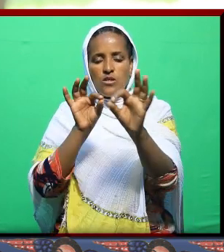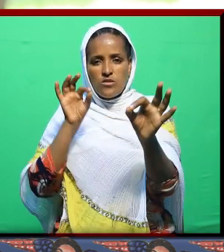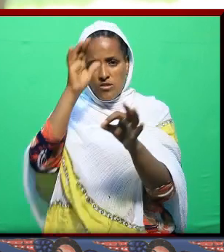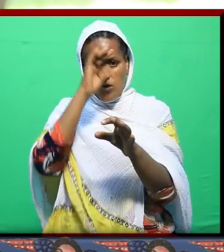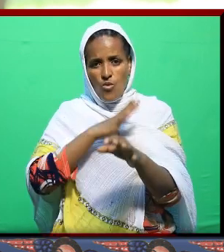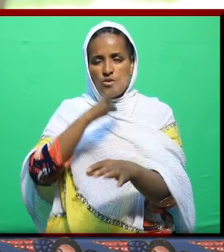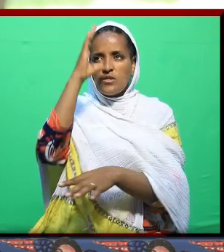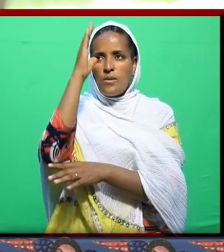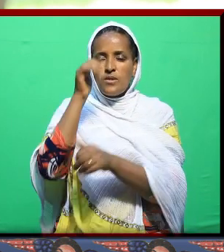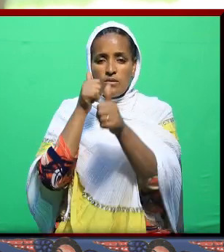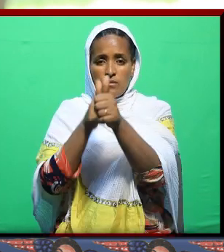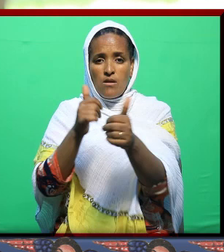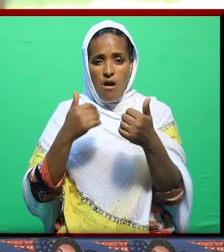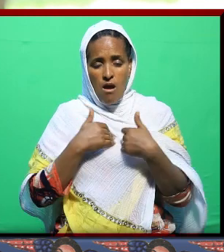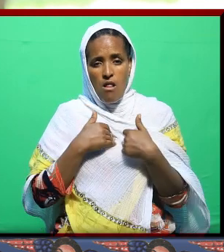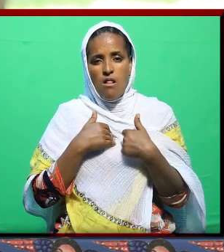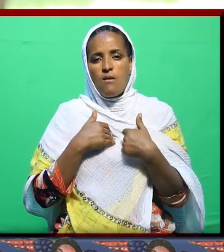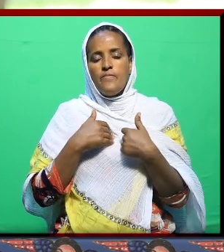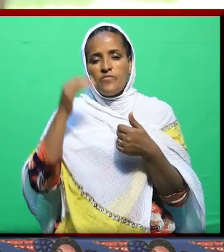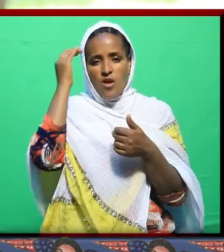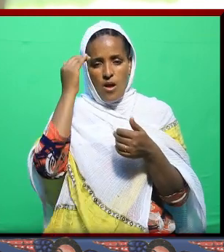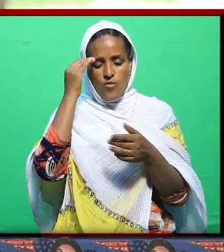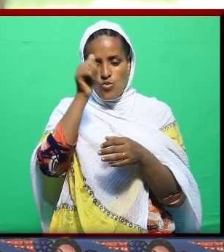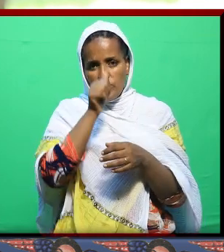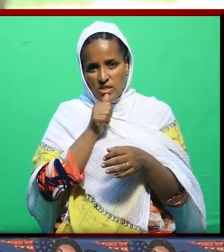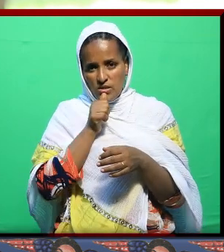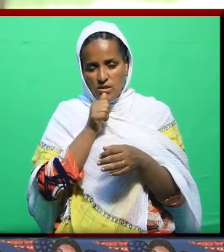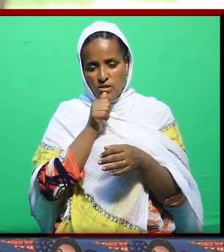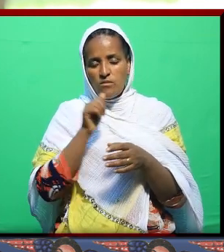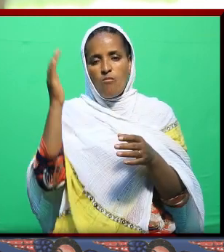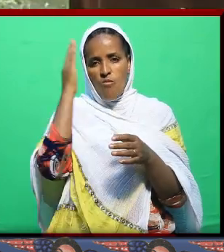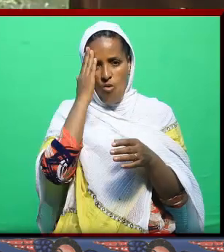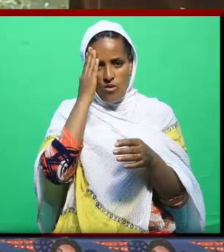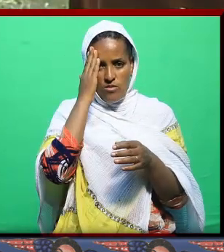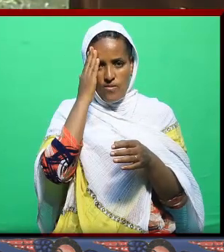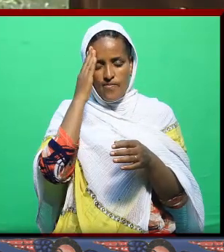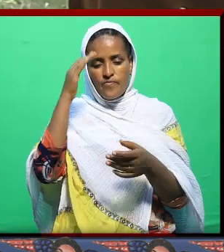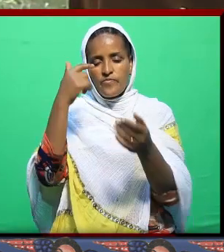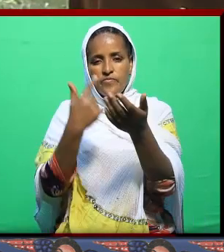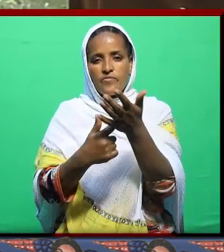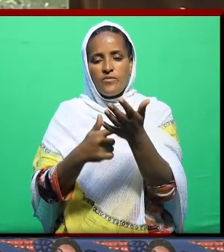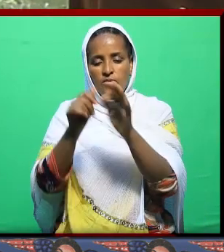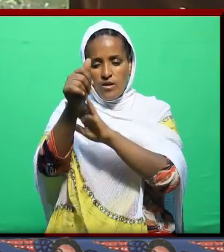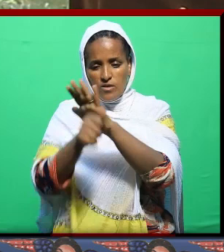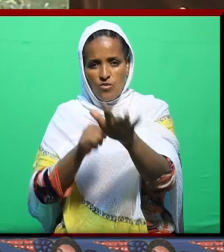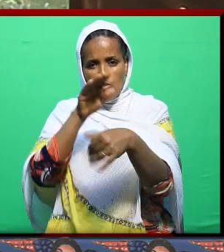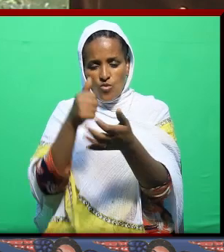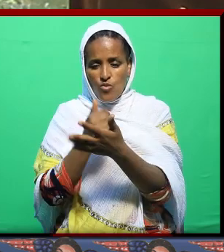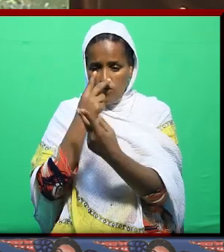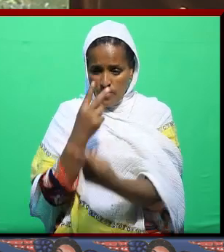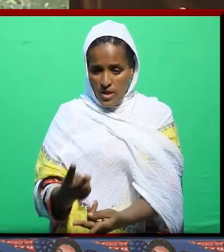ወነጽሮ ህቧት ሰው እግዚአብሔርን የተከተለ እንደሆነ አይምሮ ምስጢራት ምስጢራቱንን ማወቅ ወነጽሮ